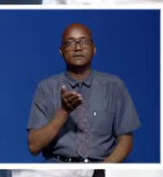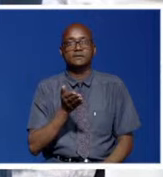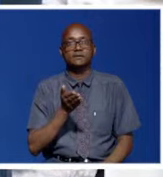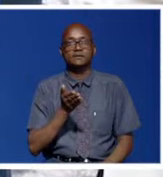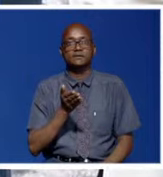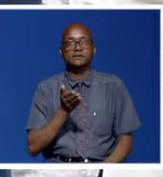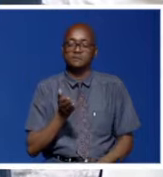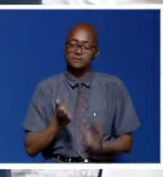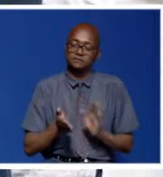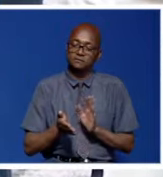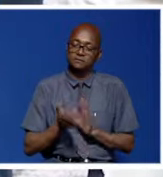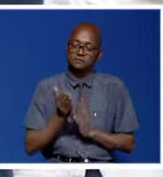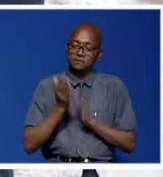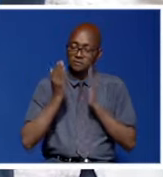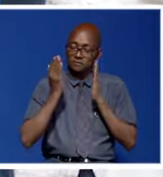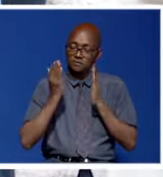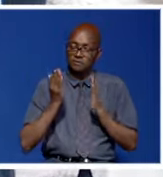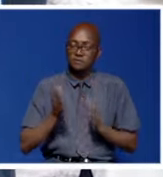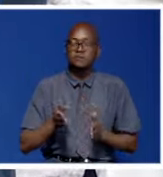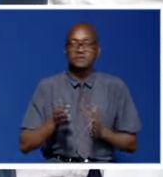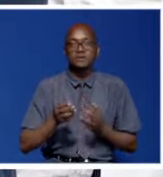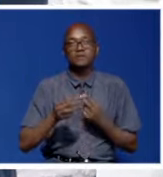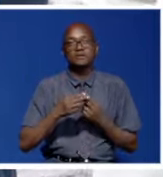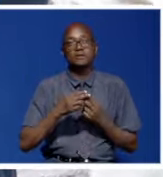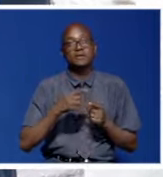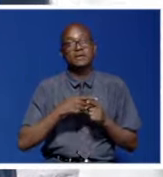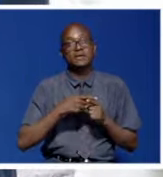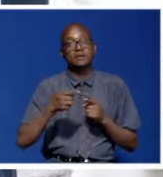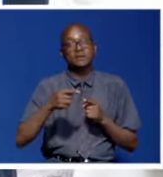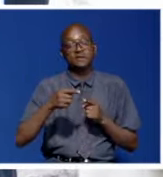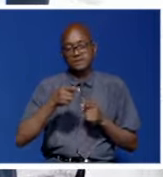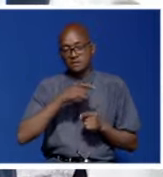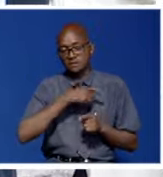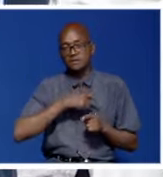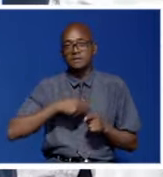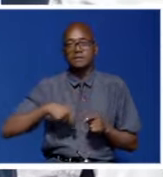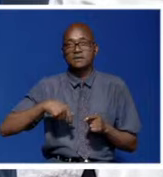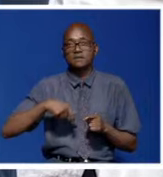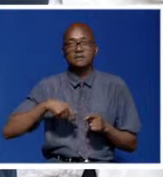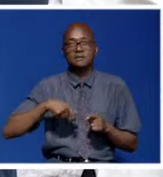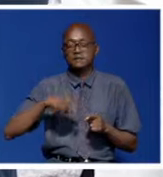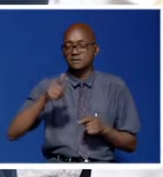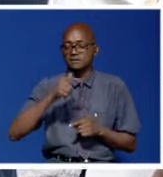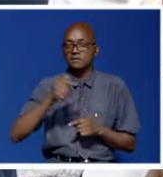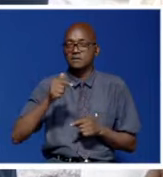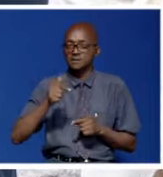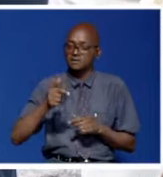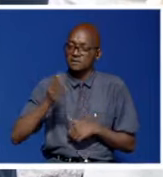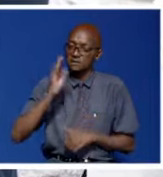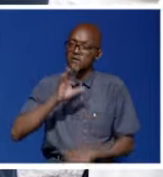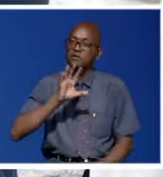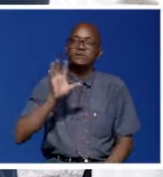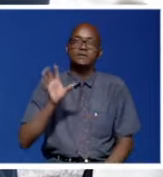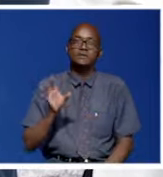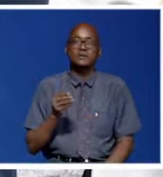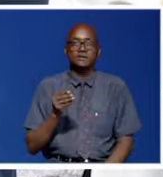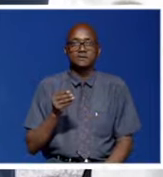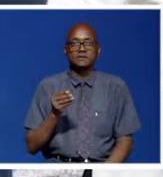kuanzia kwa Mheshimiwa Dr. Samia Suluhu Hassan, Rais wa Jamhuri ya Muungano wa Tanzania, na serikali yake yote ya Jamhuri ya Muungano wa